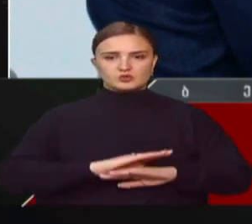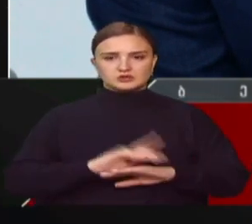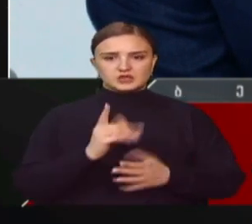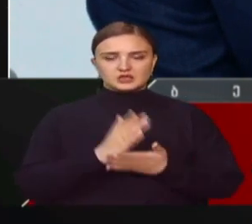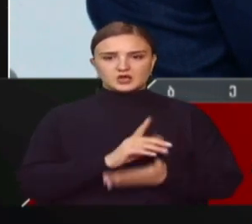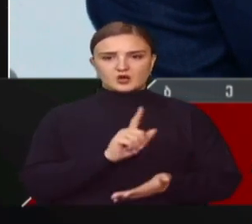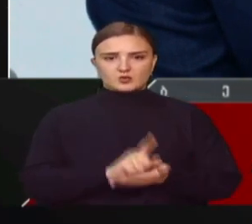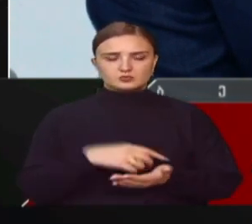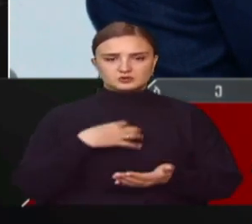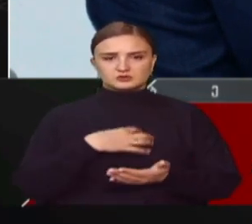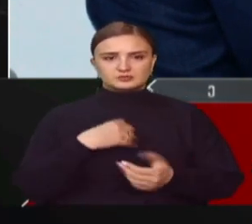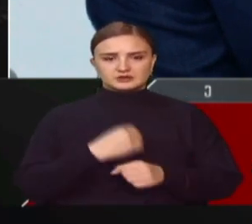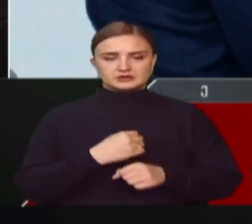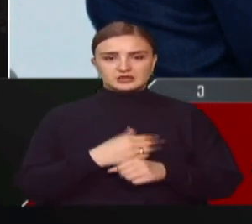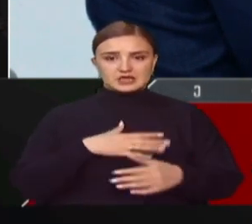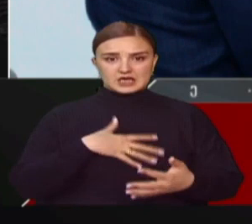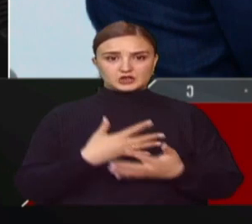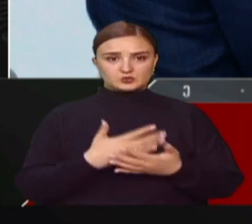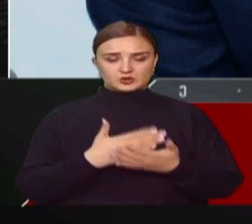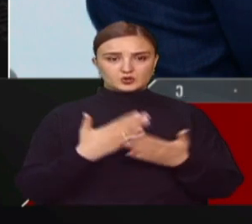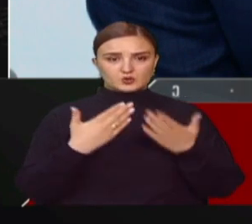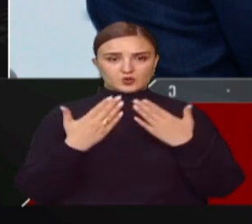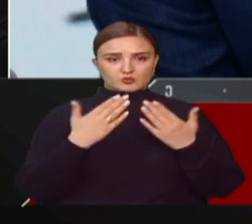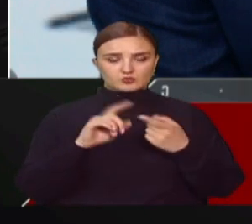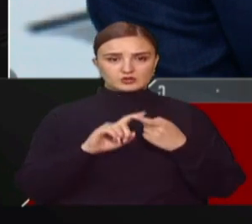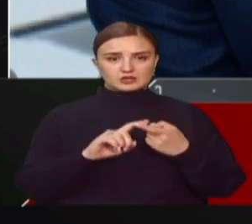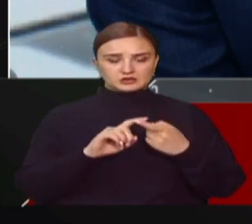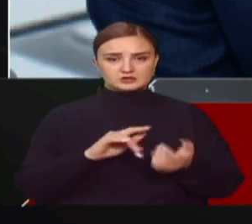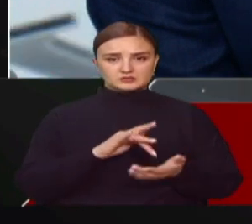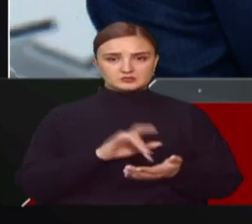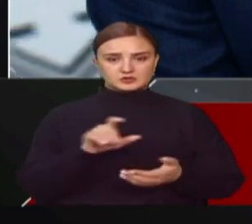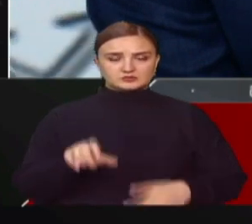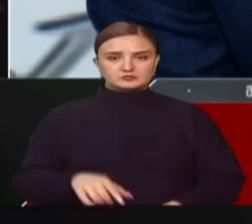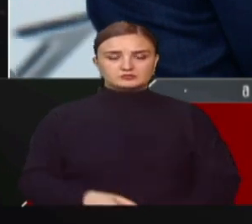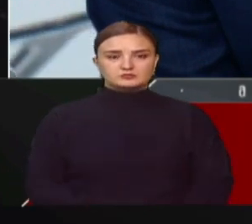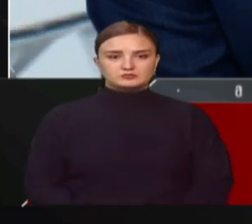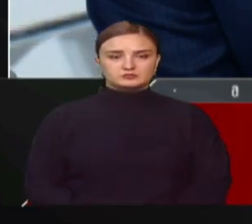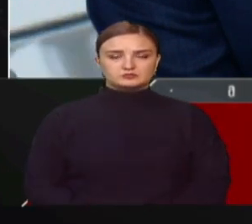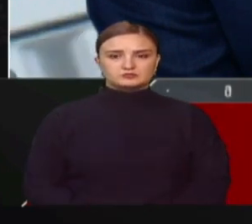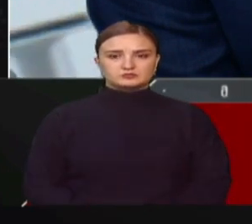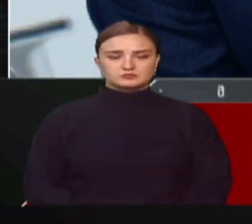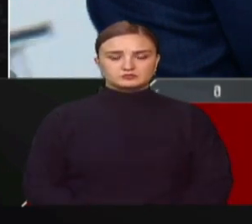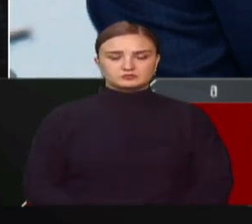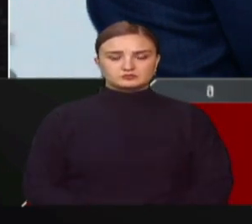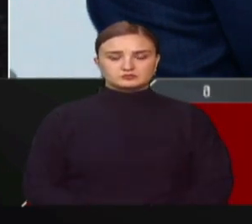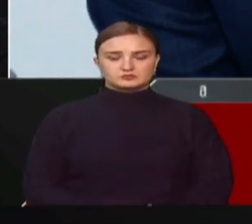აუცილებლად გასაკეთებელი? რამდენად აქტიური არის კომუნიკაცია მოქალაქეებთან, კონკრეტულად სპეციალური პირების მხრიდან?